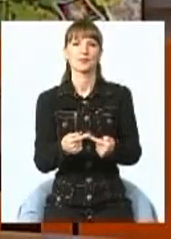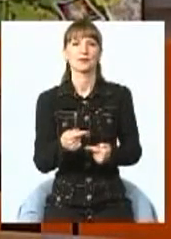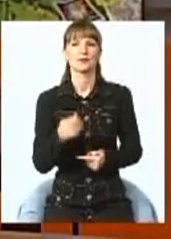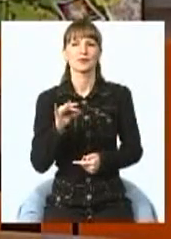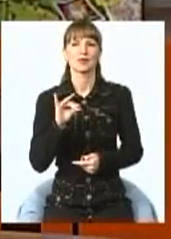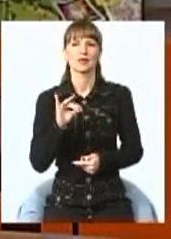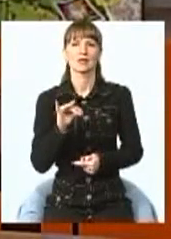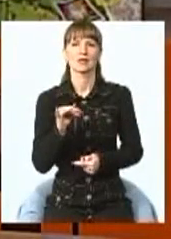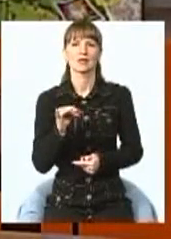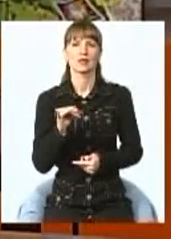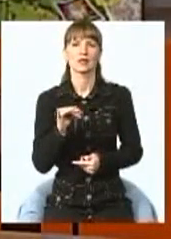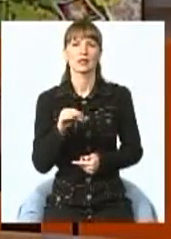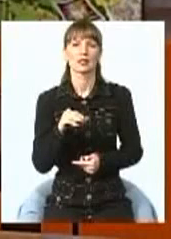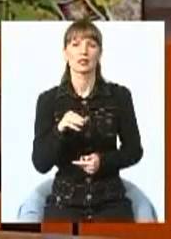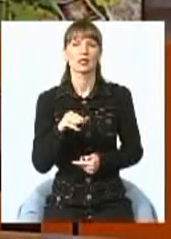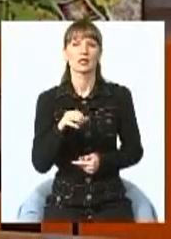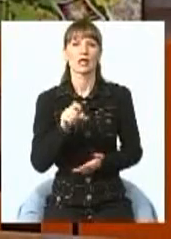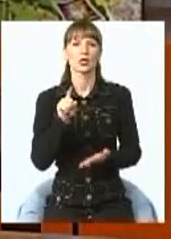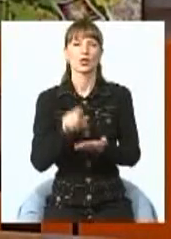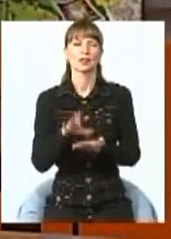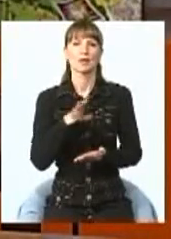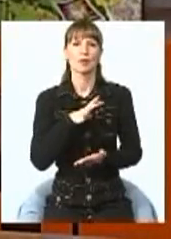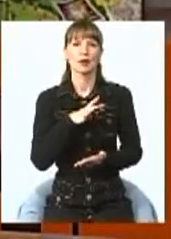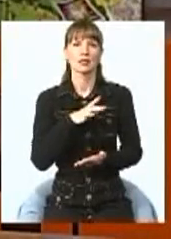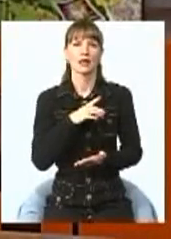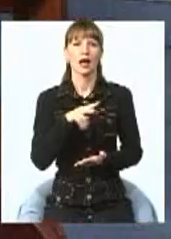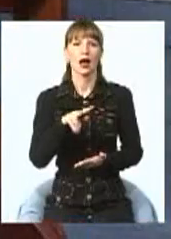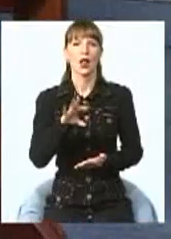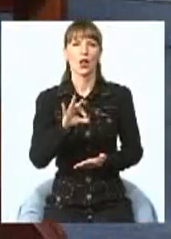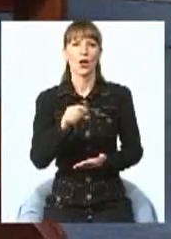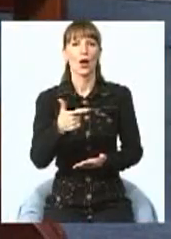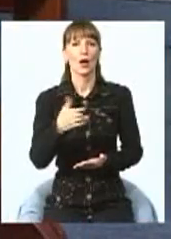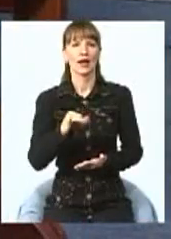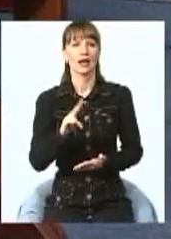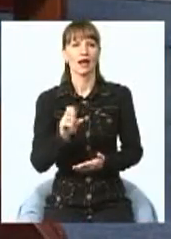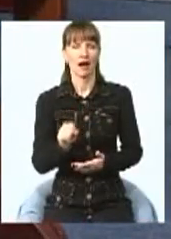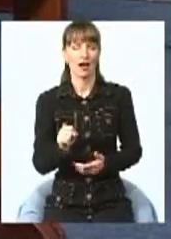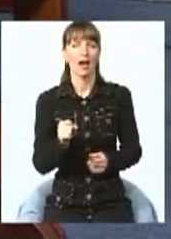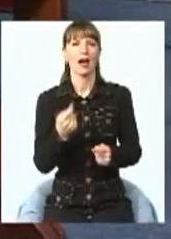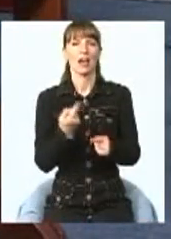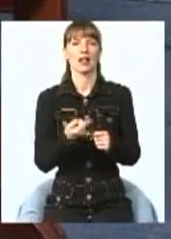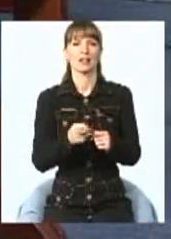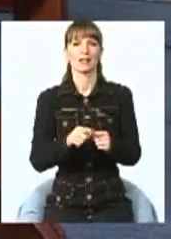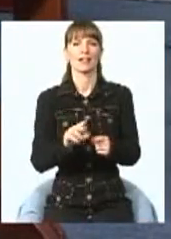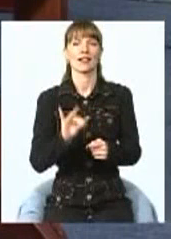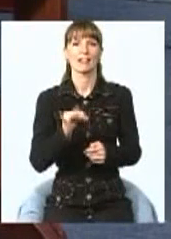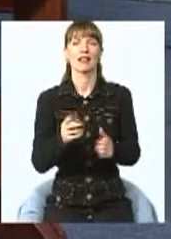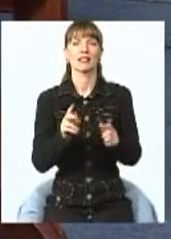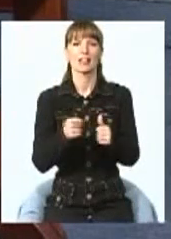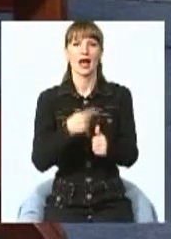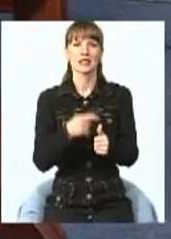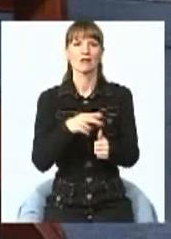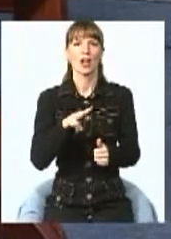Там логіка в них повинна бути. Звідти вони називаються, напевно, логістами, що мусять